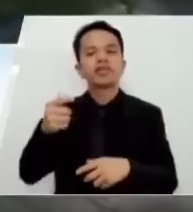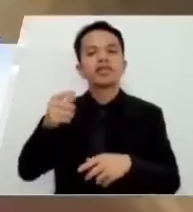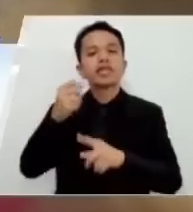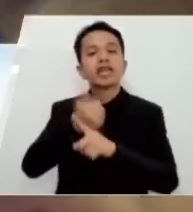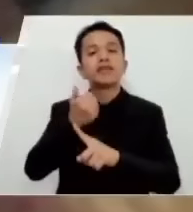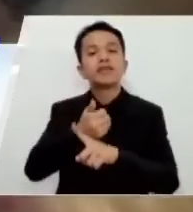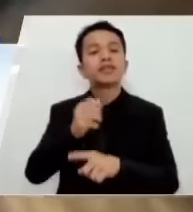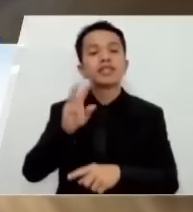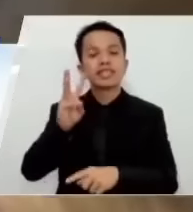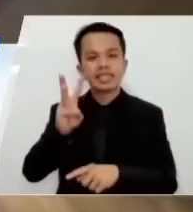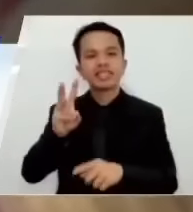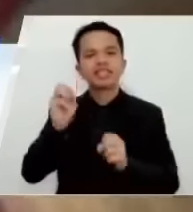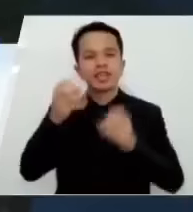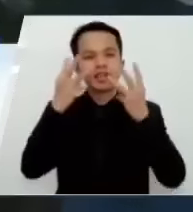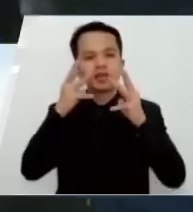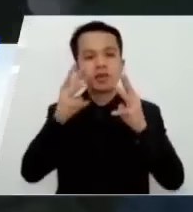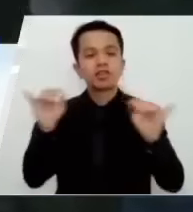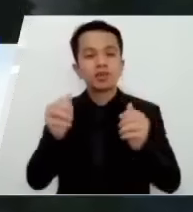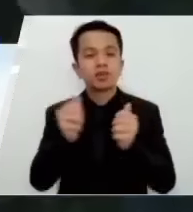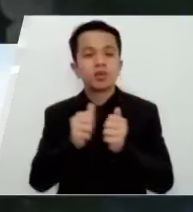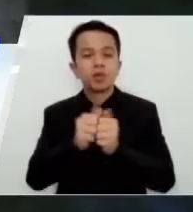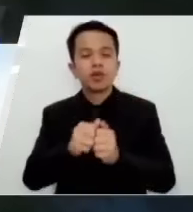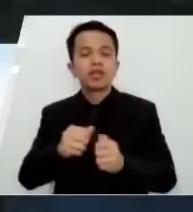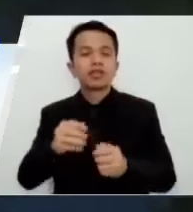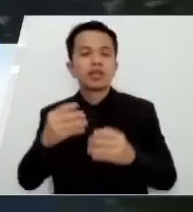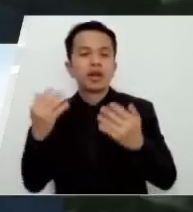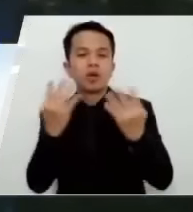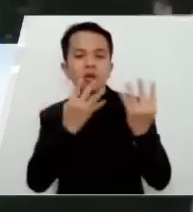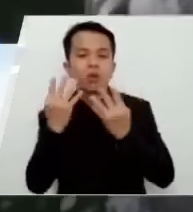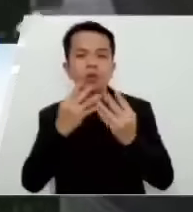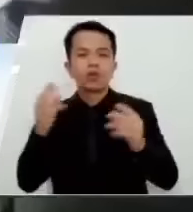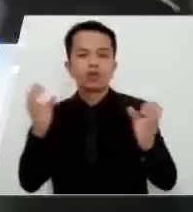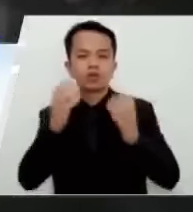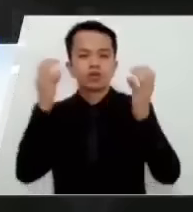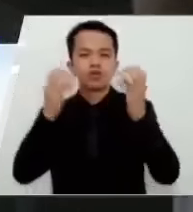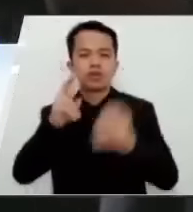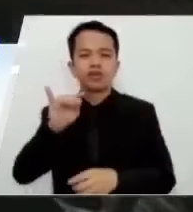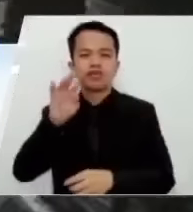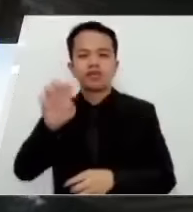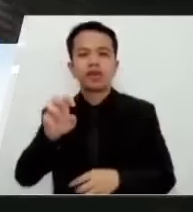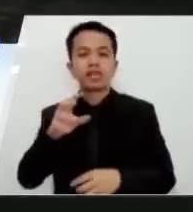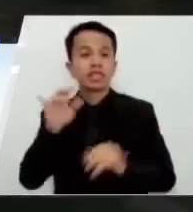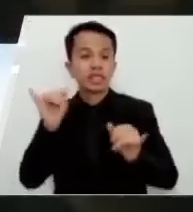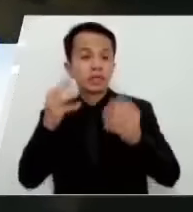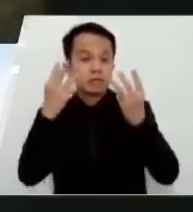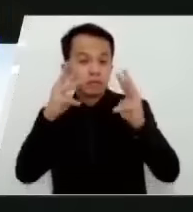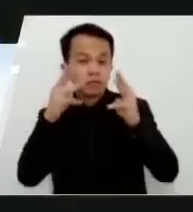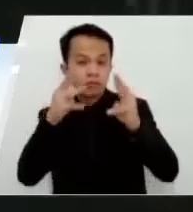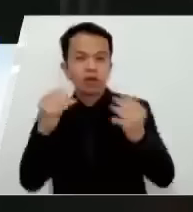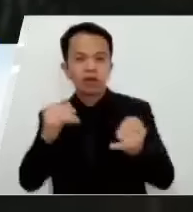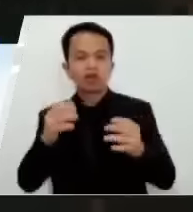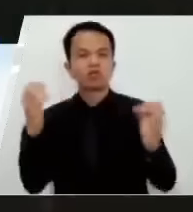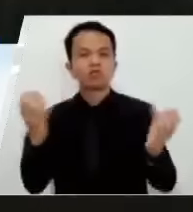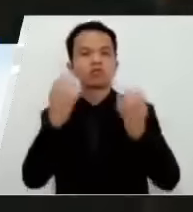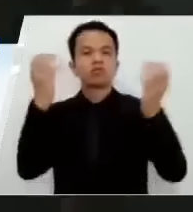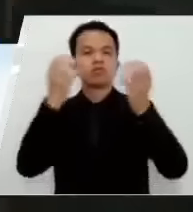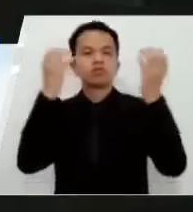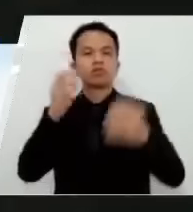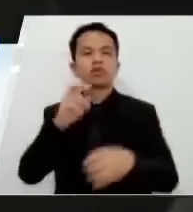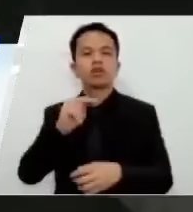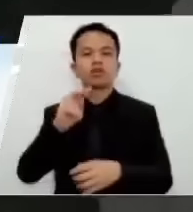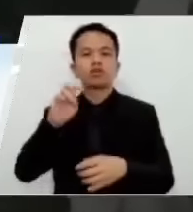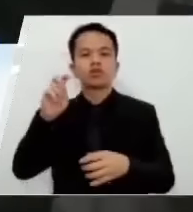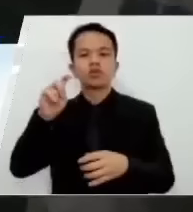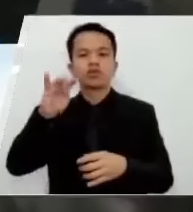Unkabogable birthday celebration ni Vice Ganda at Abangan din daw ang pagdiriwang ng noontime show ng kanilang